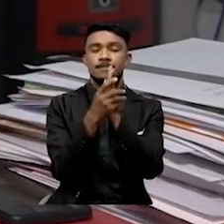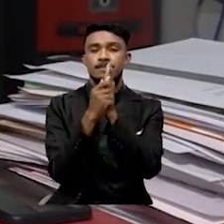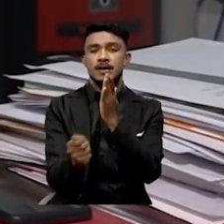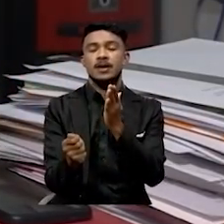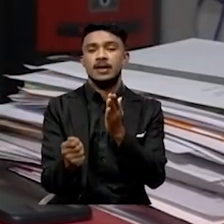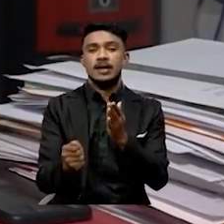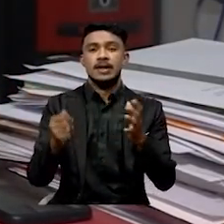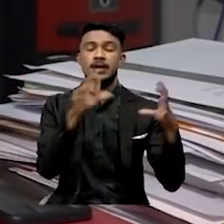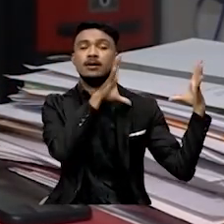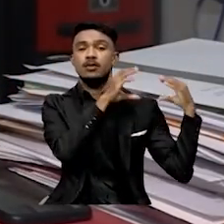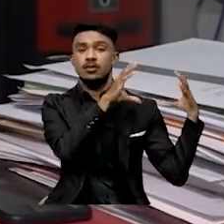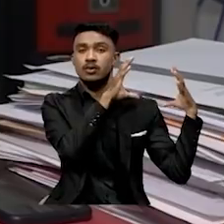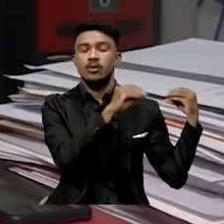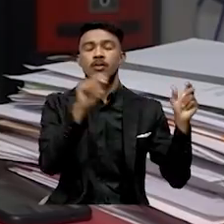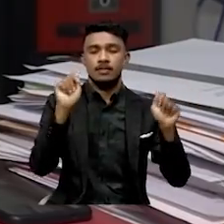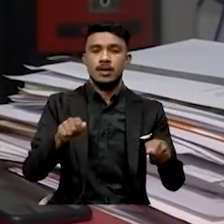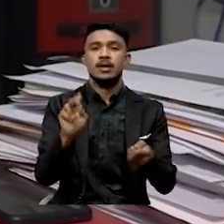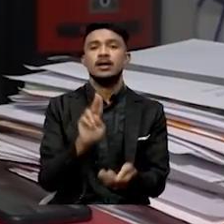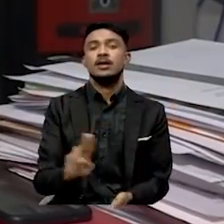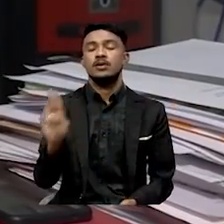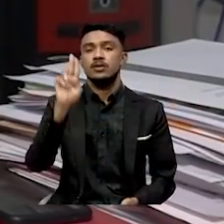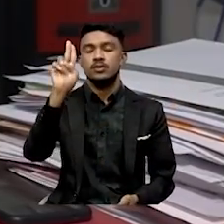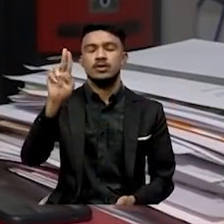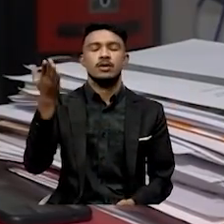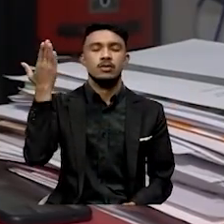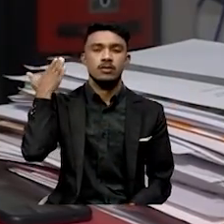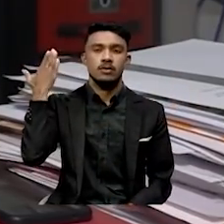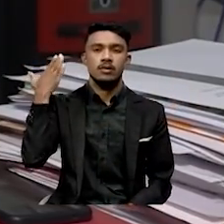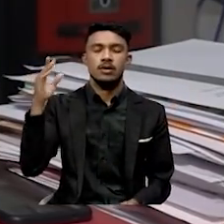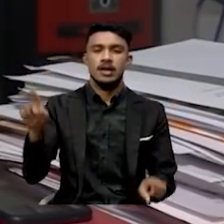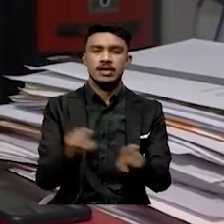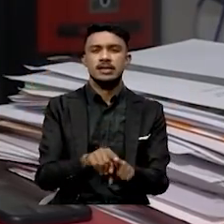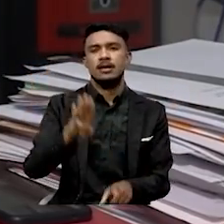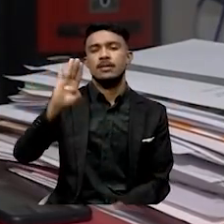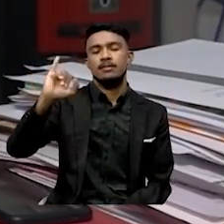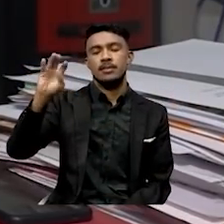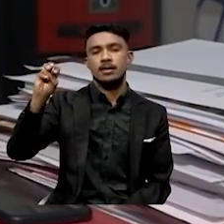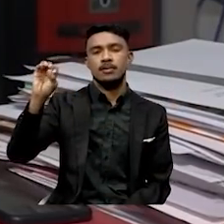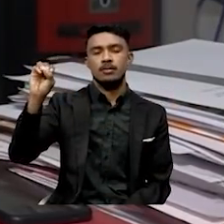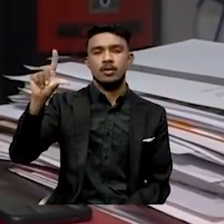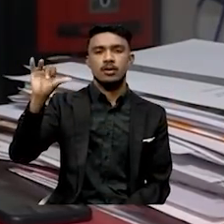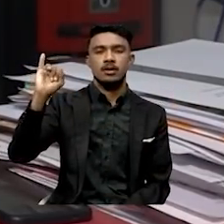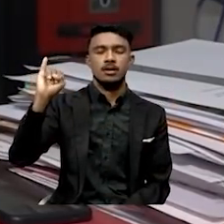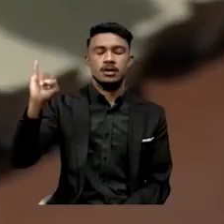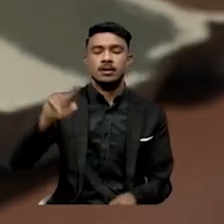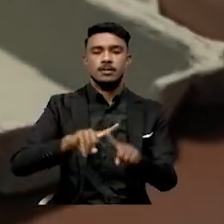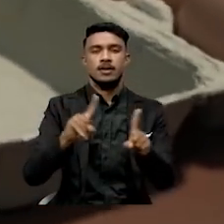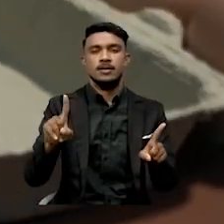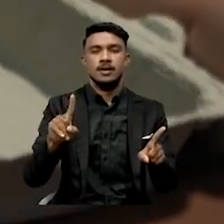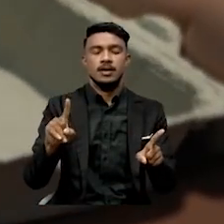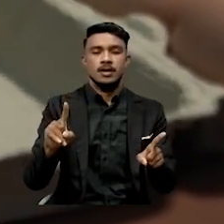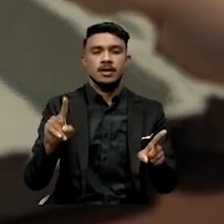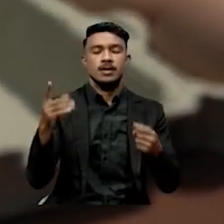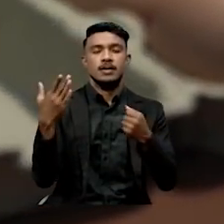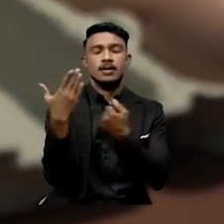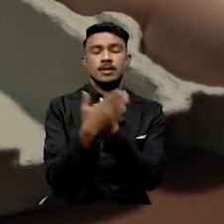tambo uluk au fiar kataku emo uluk ne laos hanya harapan bimoli de temina mai filiu mai be alternatif seluk ne be ke beli ta halo